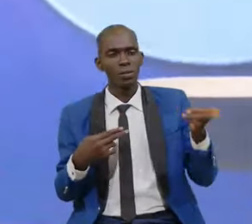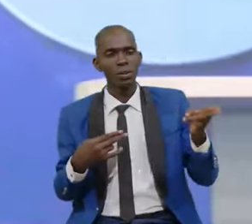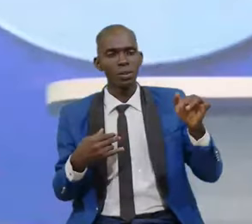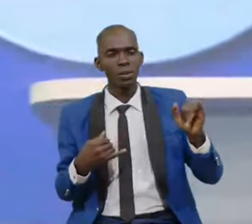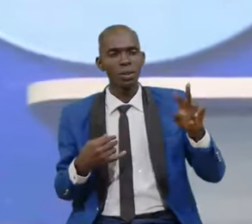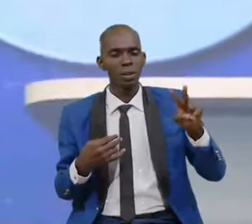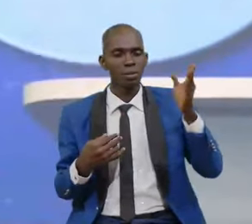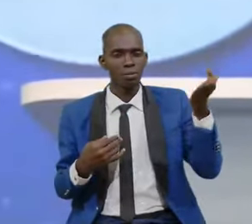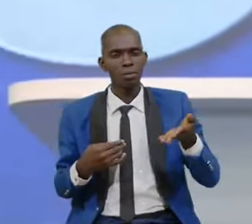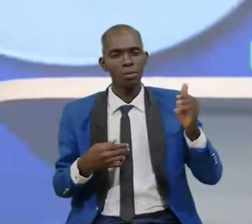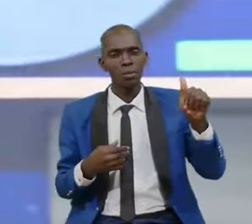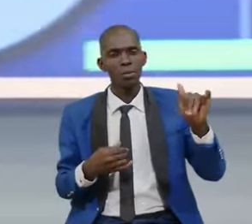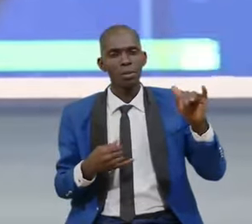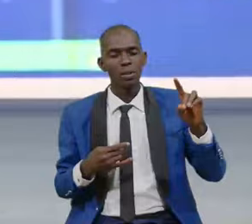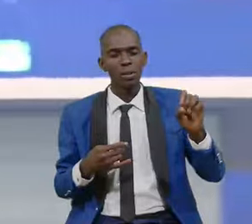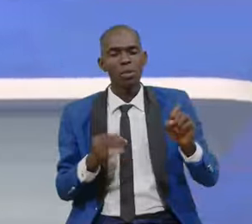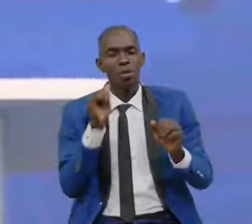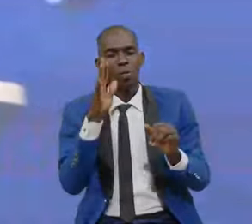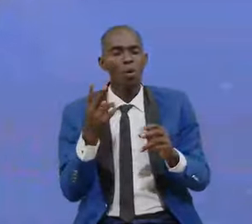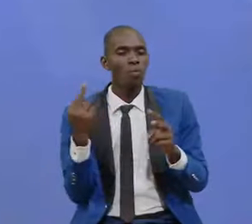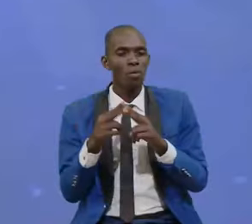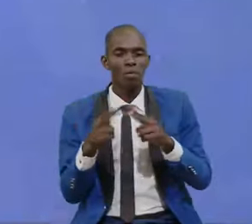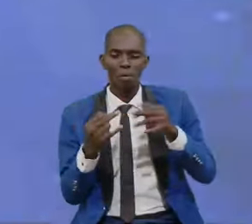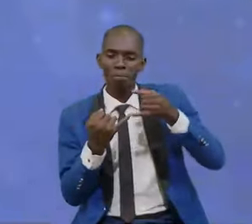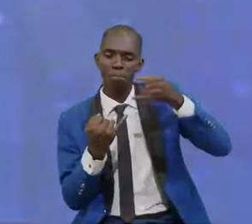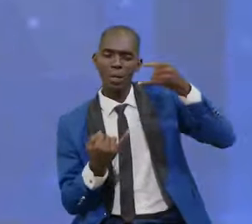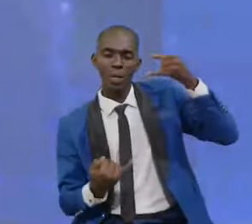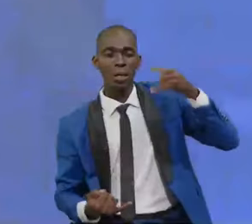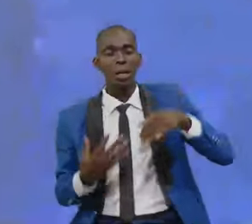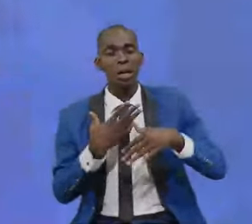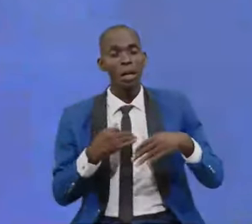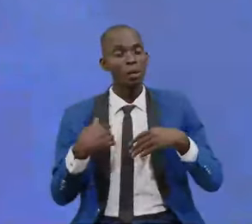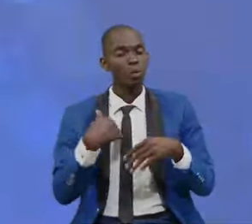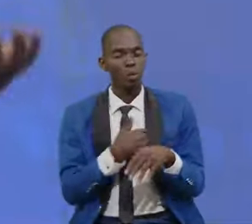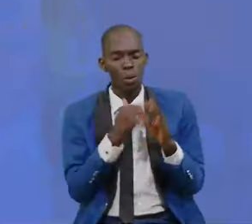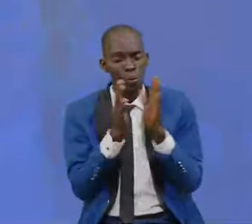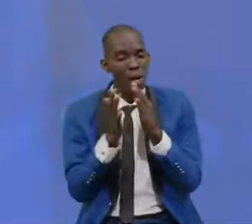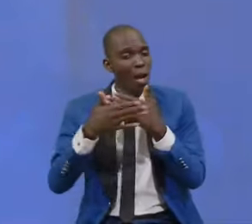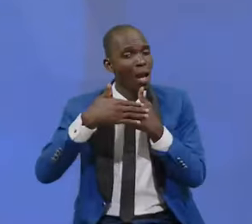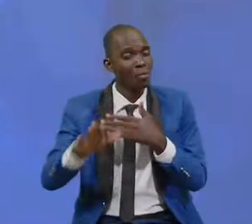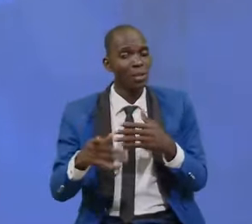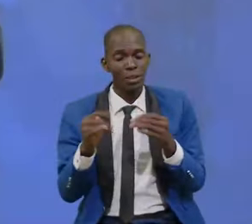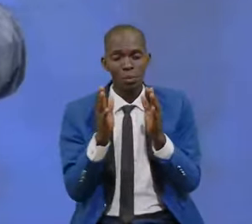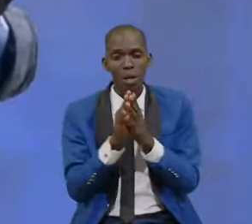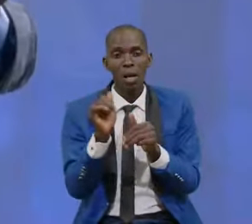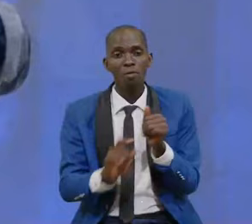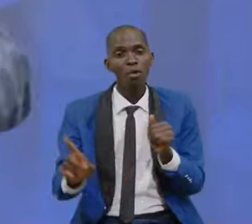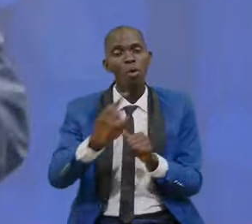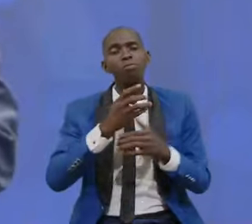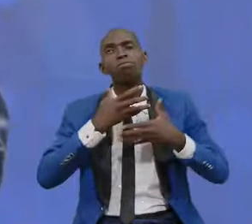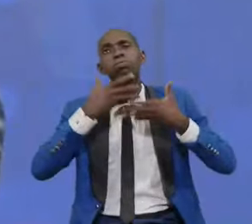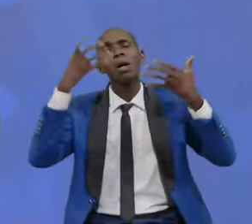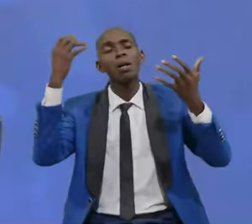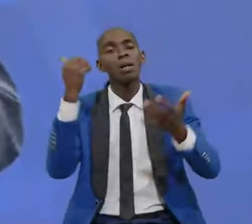squelette. Elle était là. Et on a prié. Après la prière, tout le monde a dit amen.